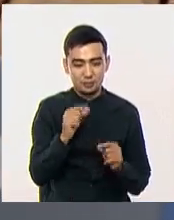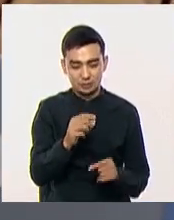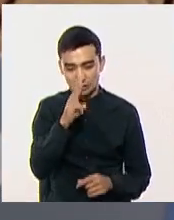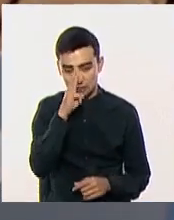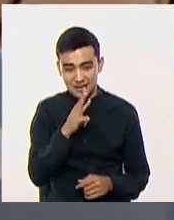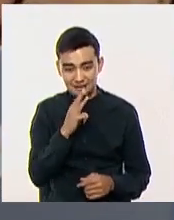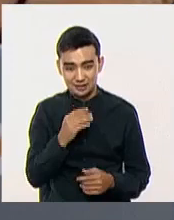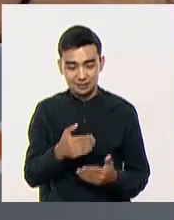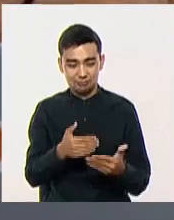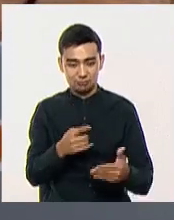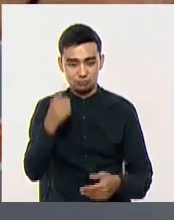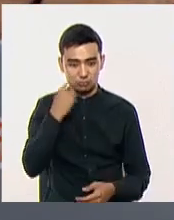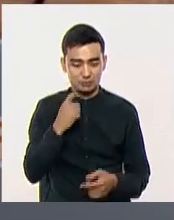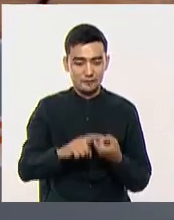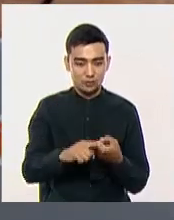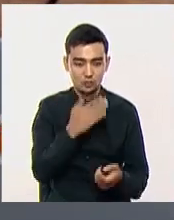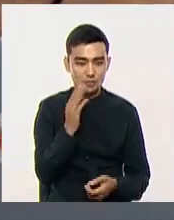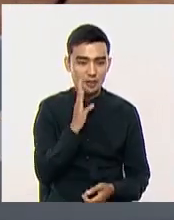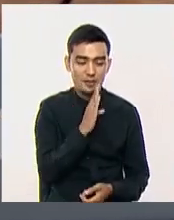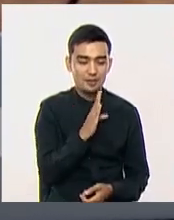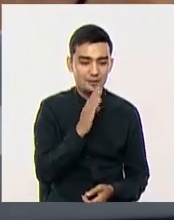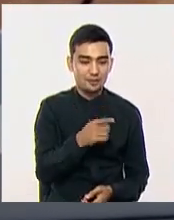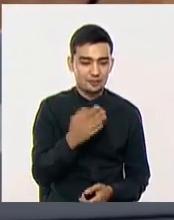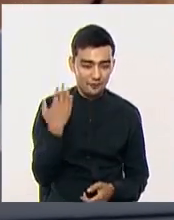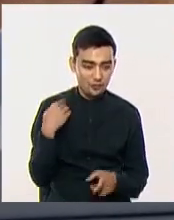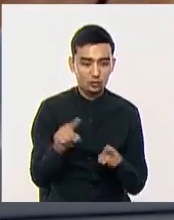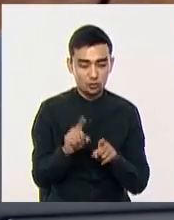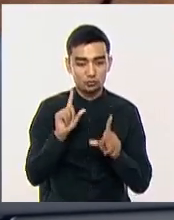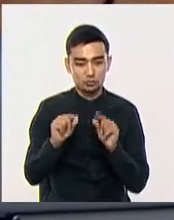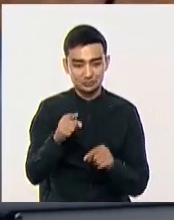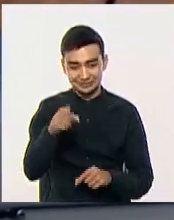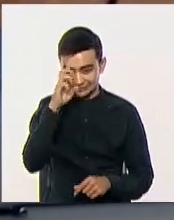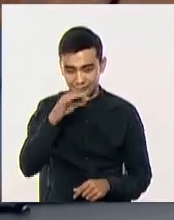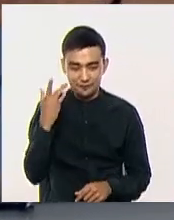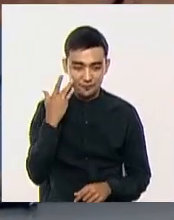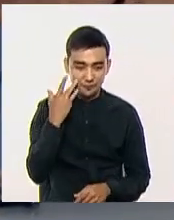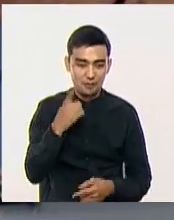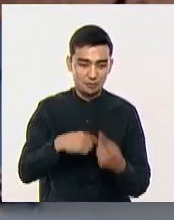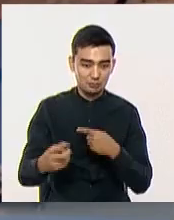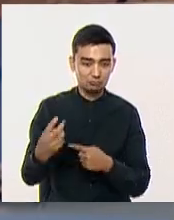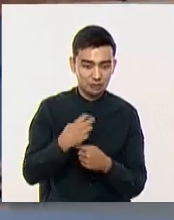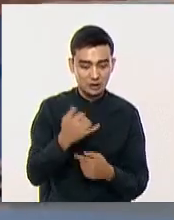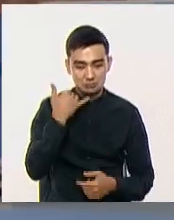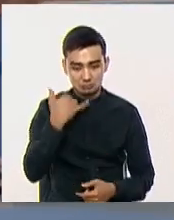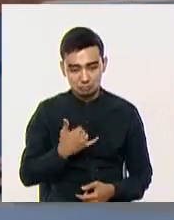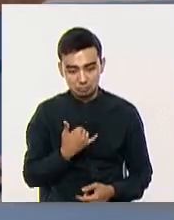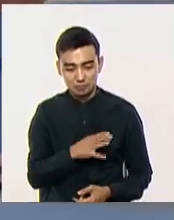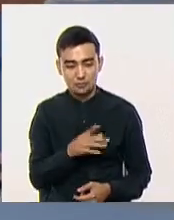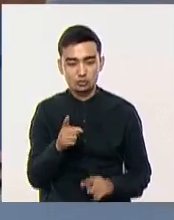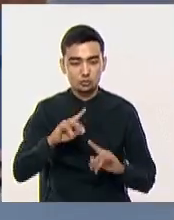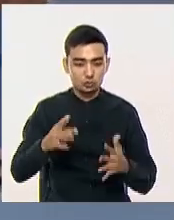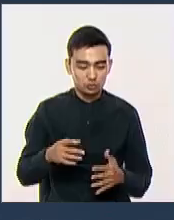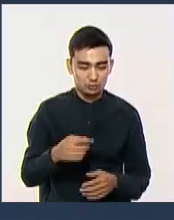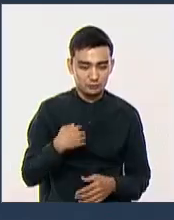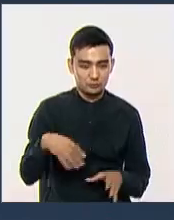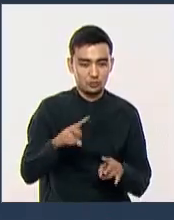перестала выходить на связь. Мама девушки говорит, что она и раньше ездила в эту страну, но всегда возвращалась и звонила. Что произошло с ней,